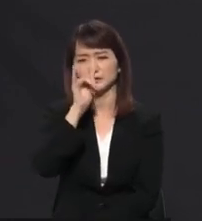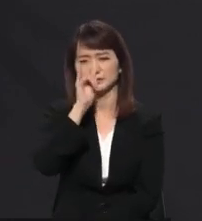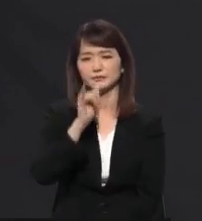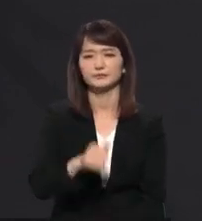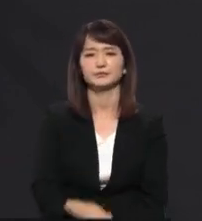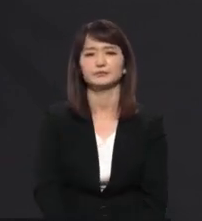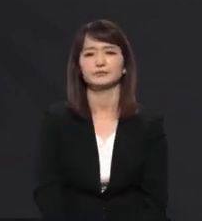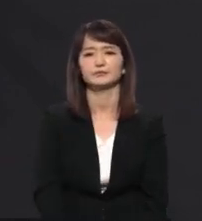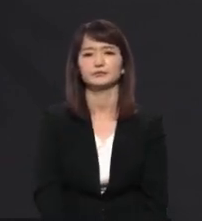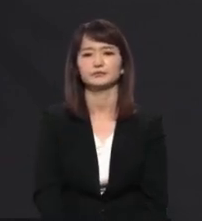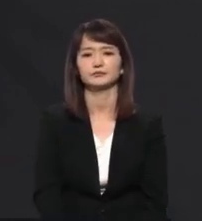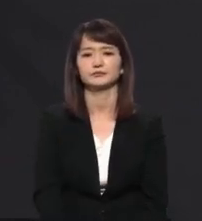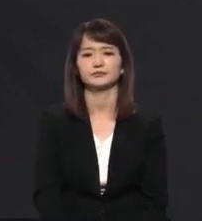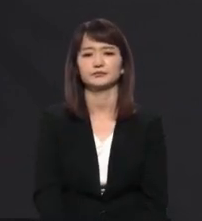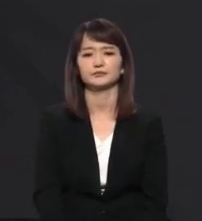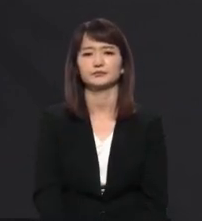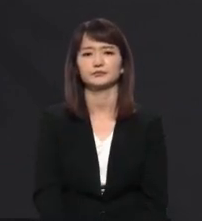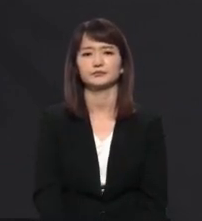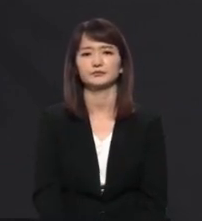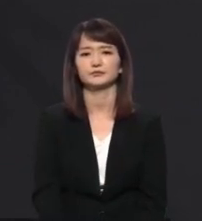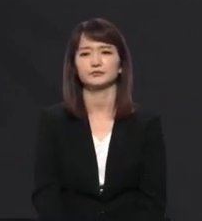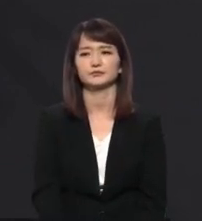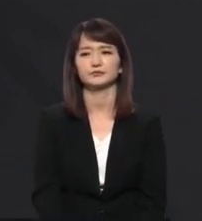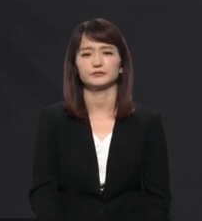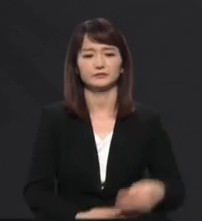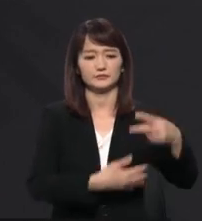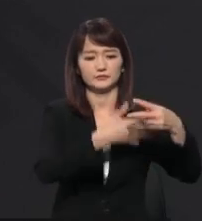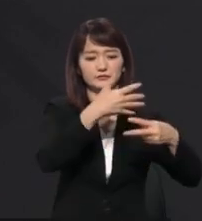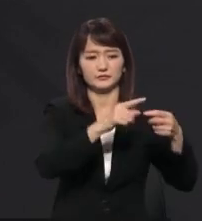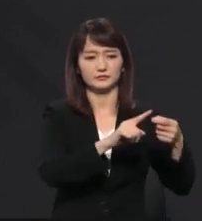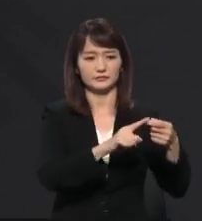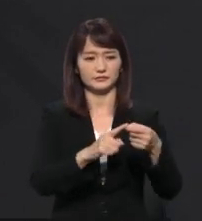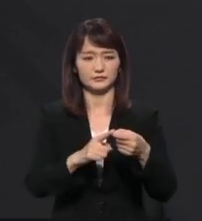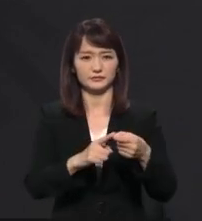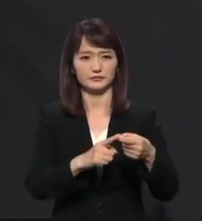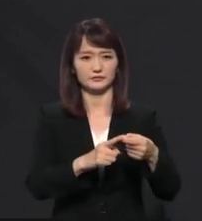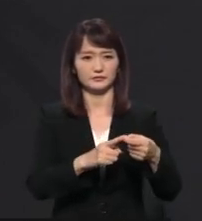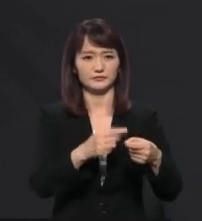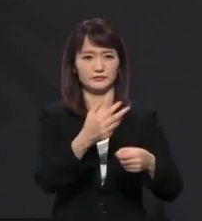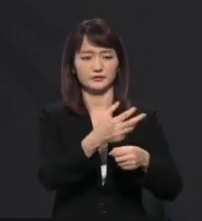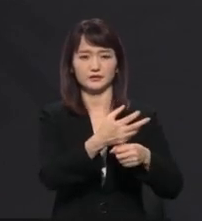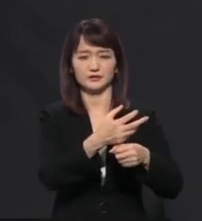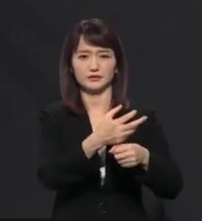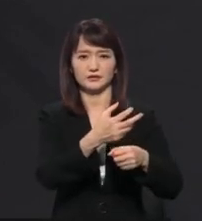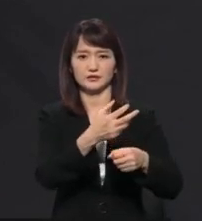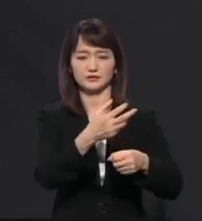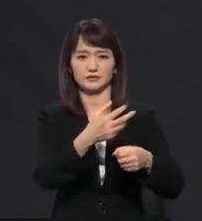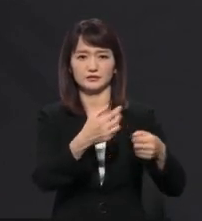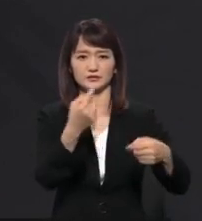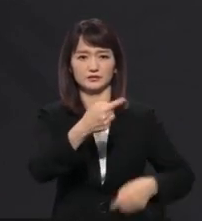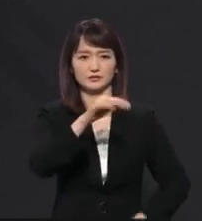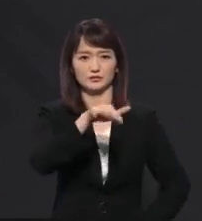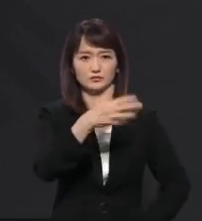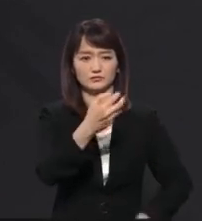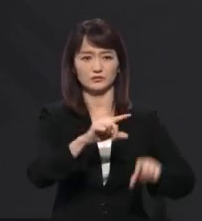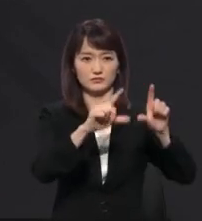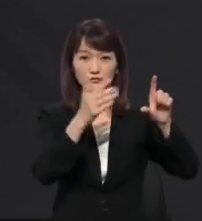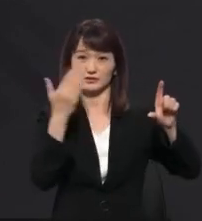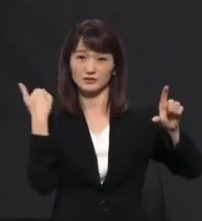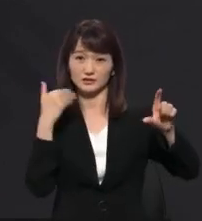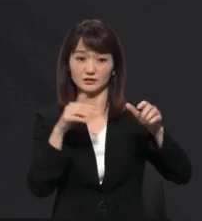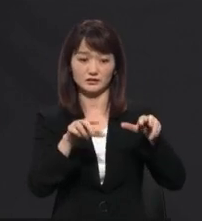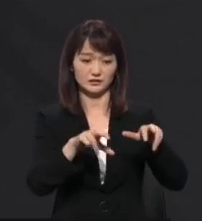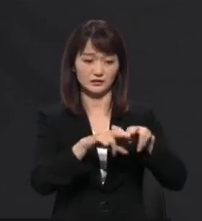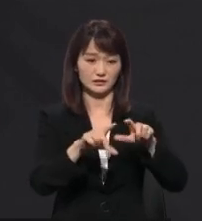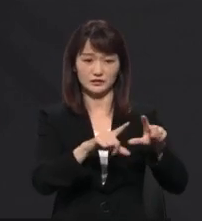같고요 근데 이제 우영우의 그 자막에 보면 80년 전에 장애인은 살 가치가